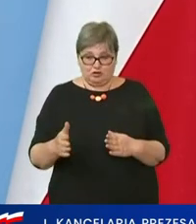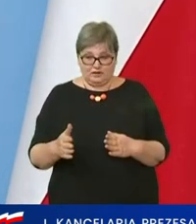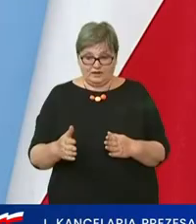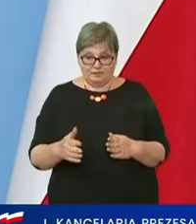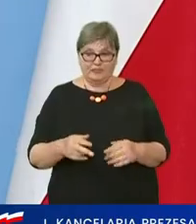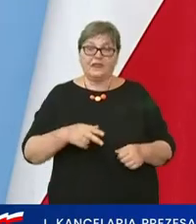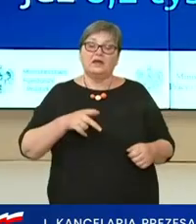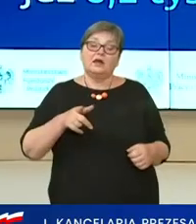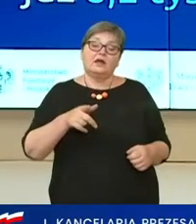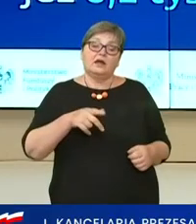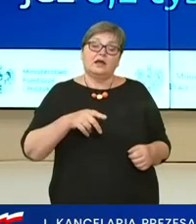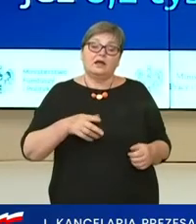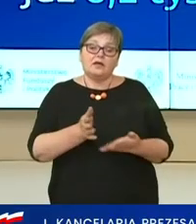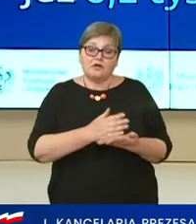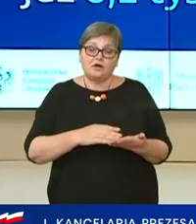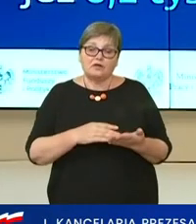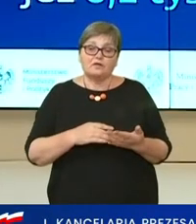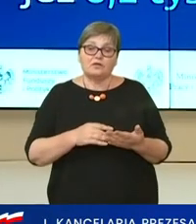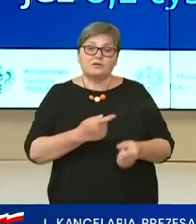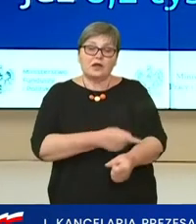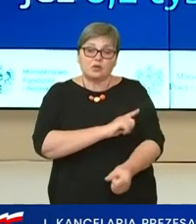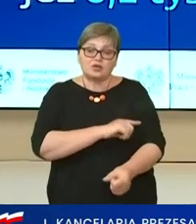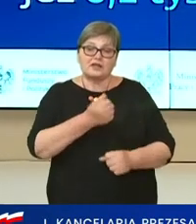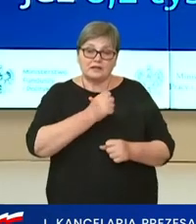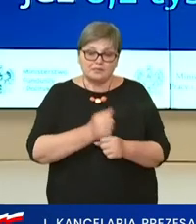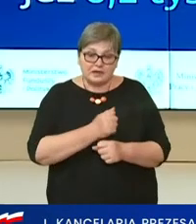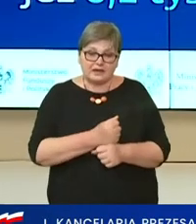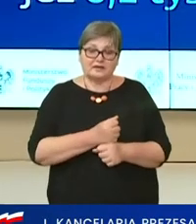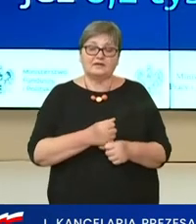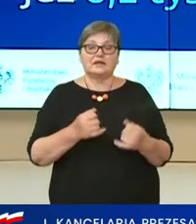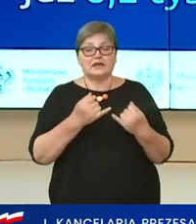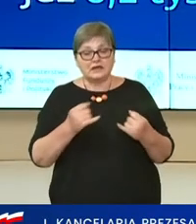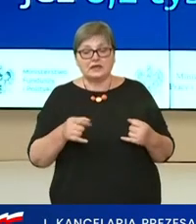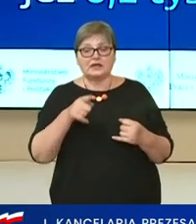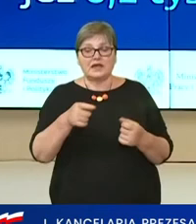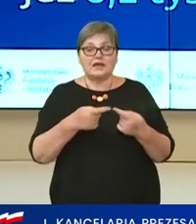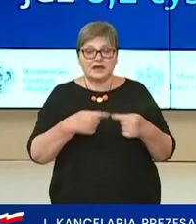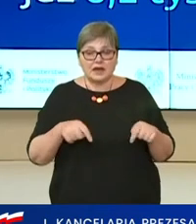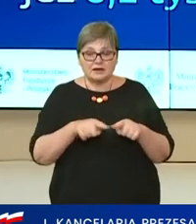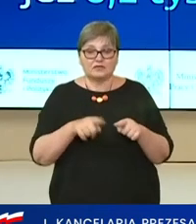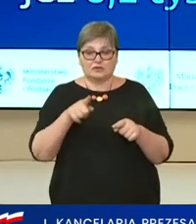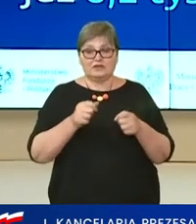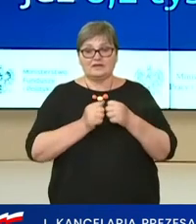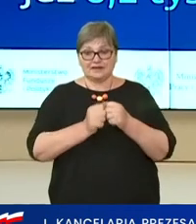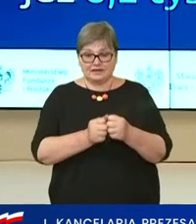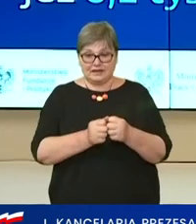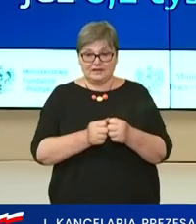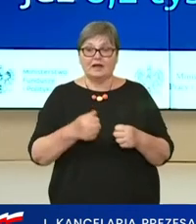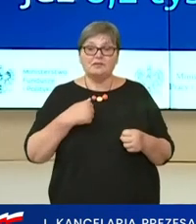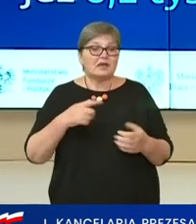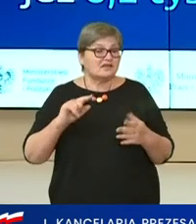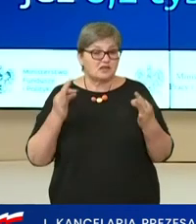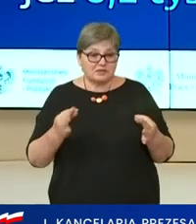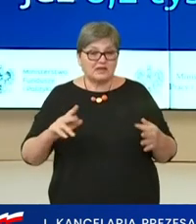powiatowe urzędy pracy realizują te zadania to jest nowe wyzwanie przede wszystkim jesteśmy w nowej sytuacji